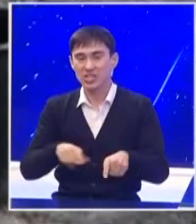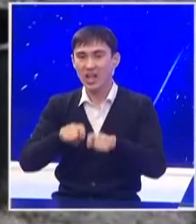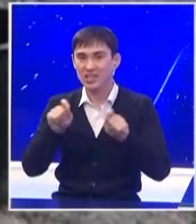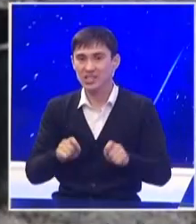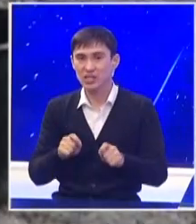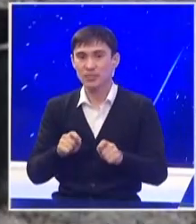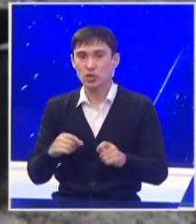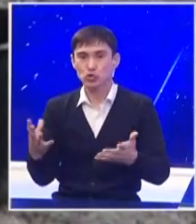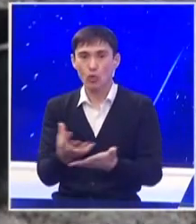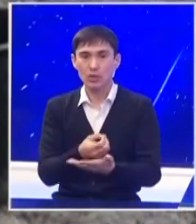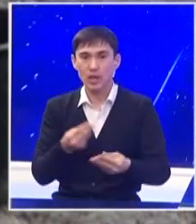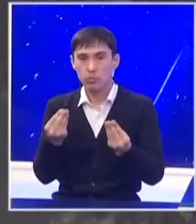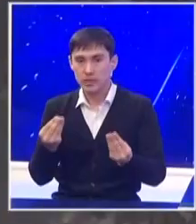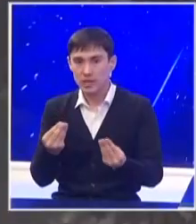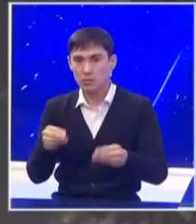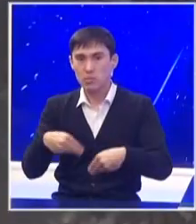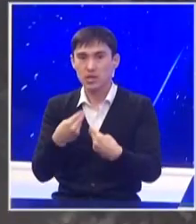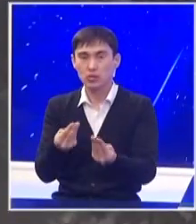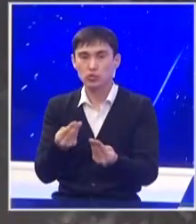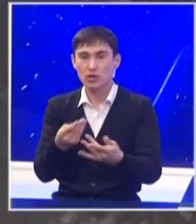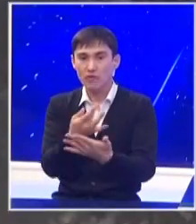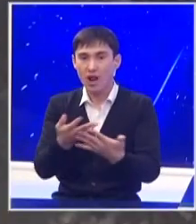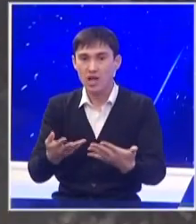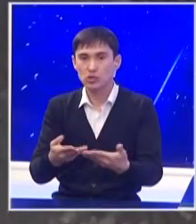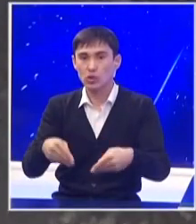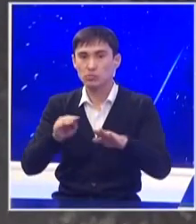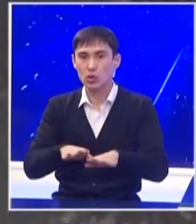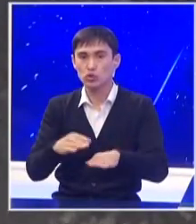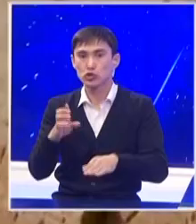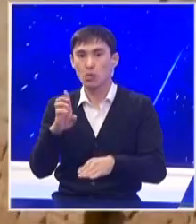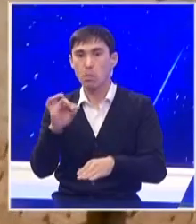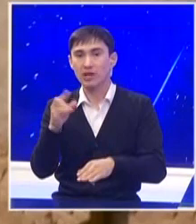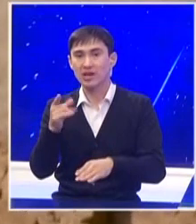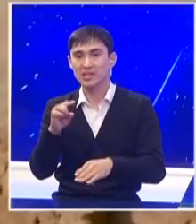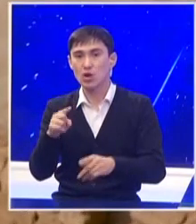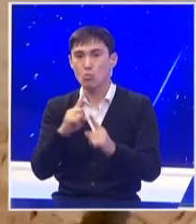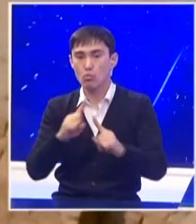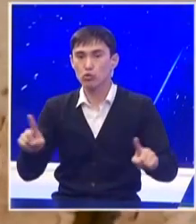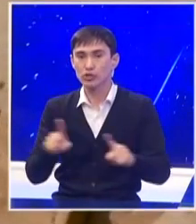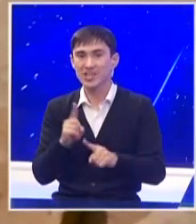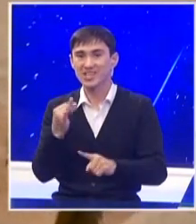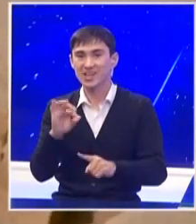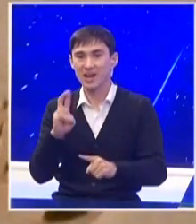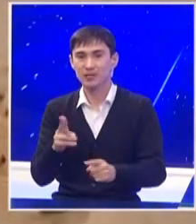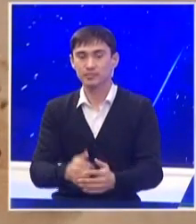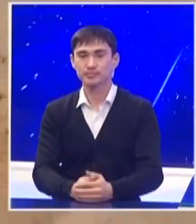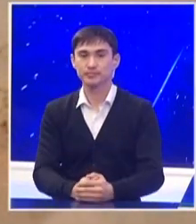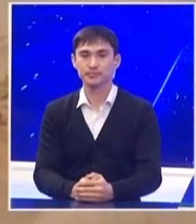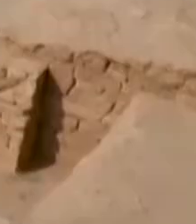открытий. Собранные объекты передаются в коллекцию расположенного в Багдаде музея Ирака.